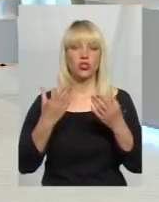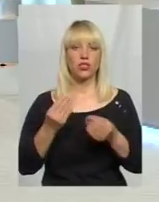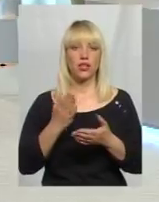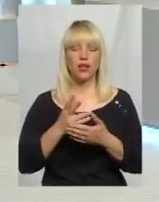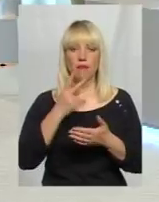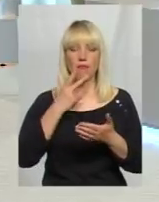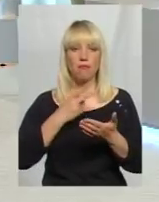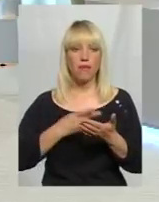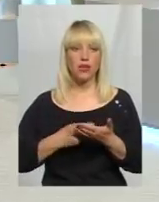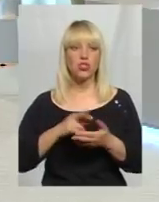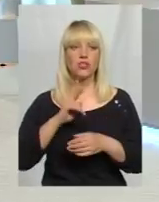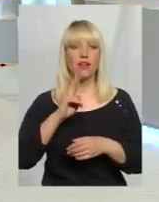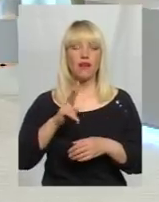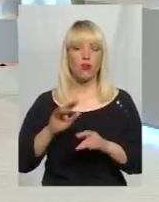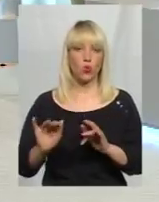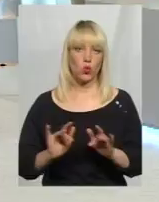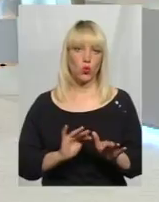бачення, як рухатися,